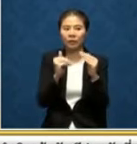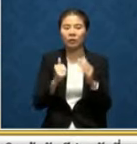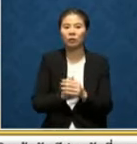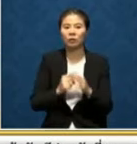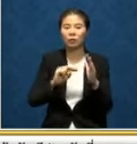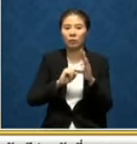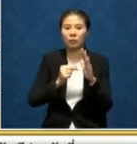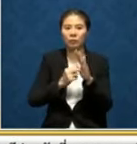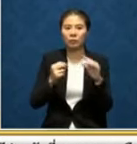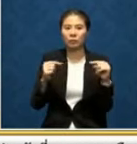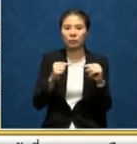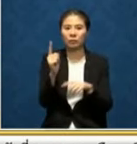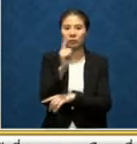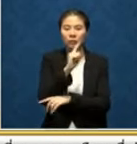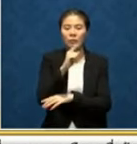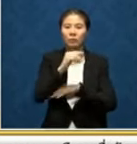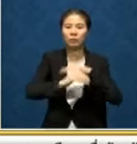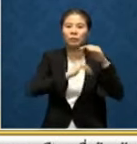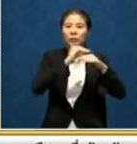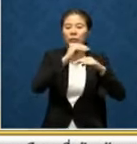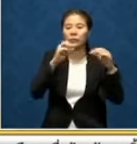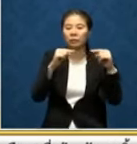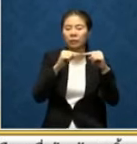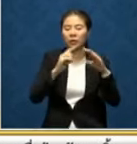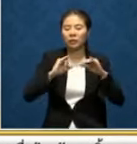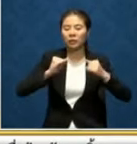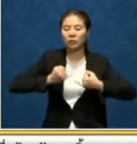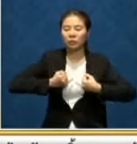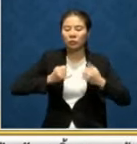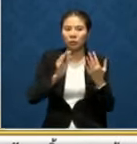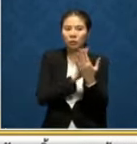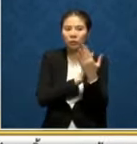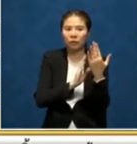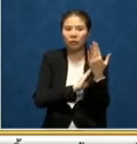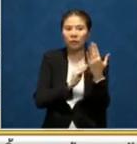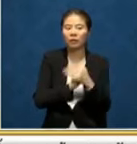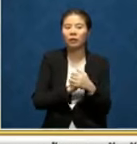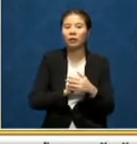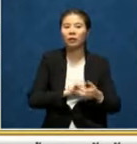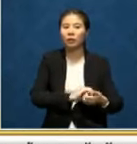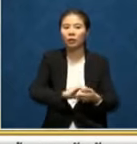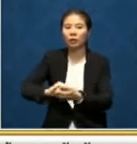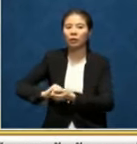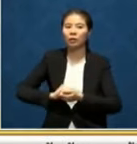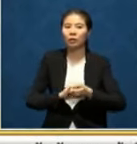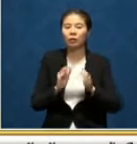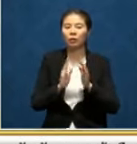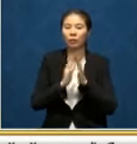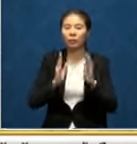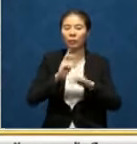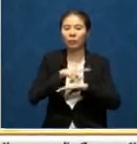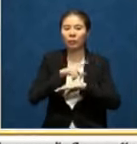เขาเป็นส่วนหนึ่งในการพัฒนาในฐานะเจ้าของประเทศนี้ร่วมกันค่ะขอบคุณค่ะท่านประธานครับขอบคุณ